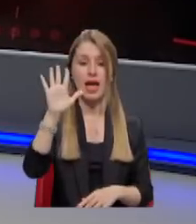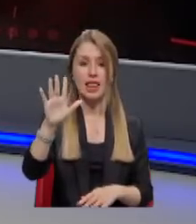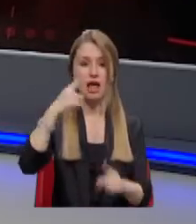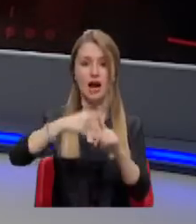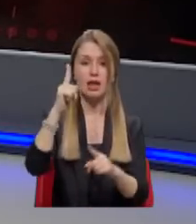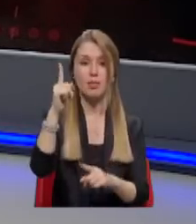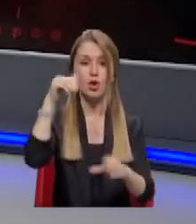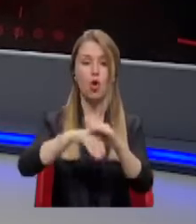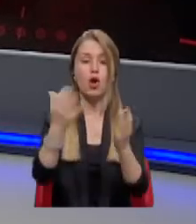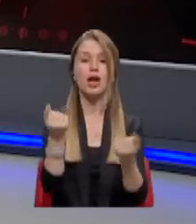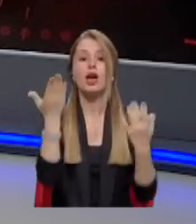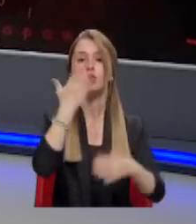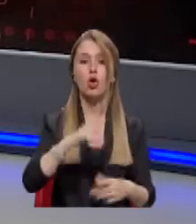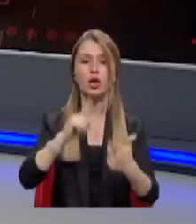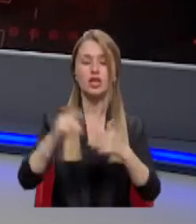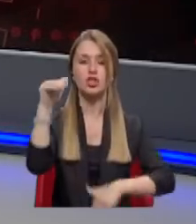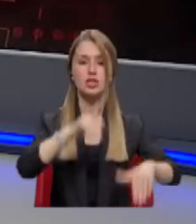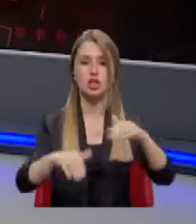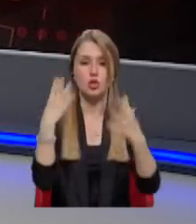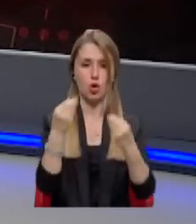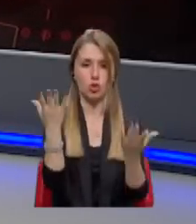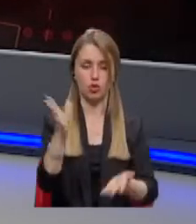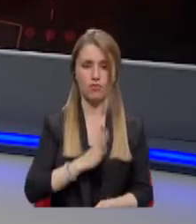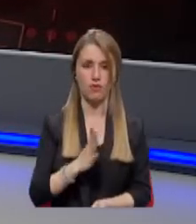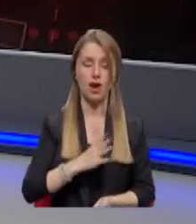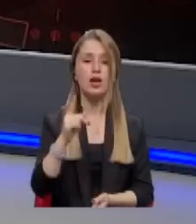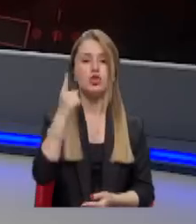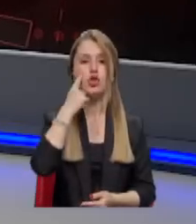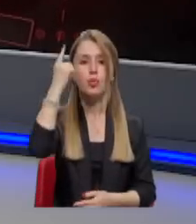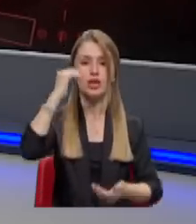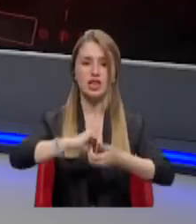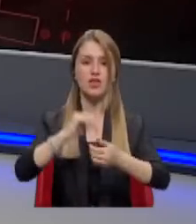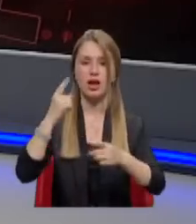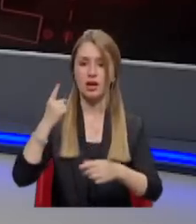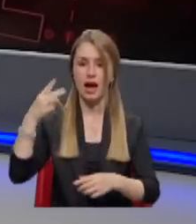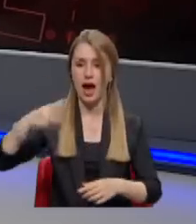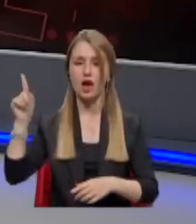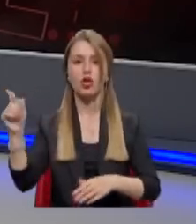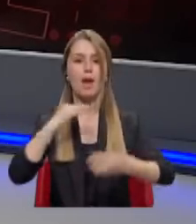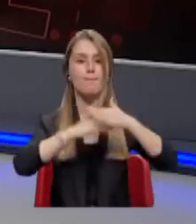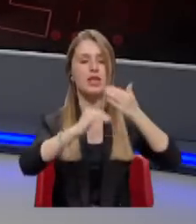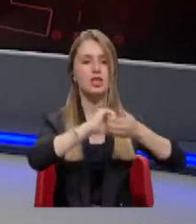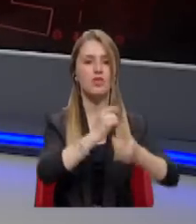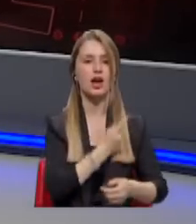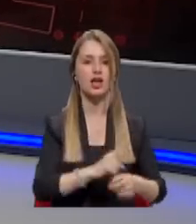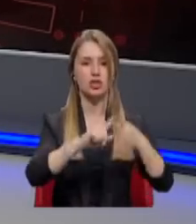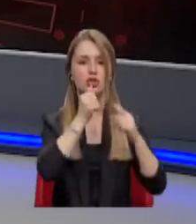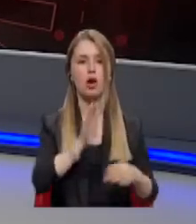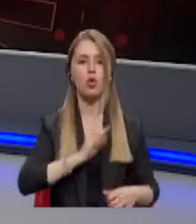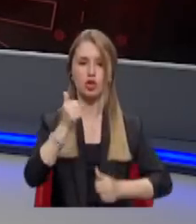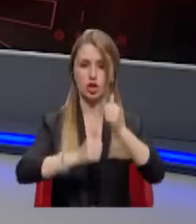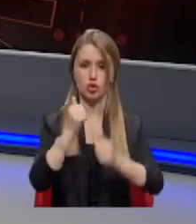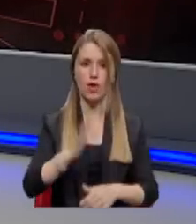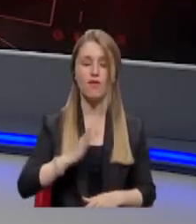50 artı 1 oy alan çıkmadı. İkinci tura kalan seçimde Cumhur İttifakı adayı Erdoğan'la Millet İttifakı adayı Kılıçdaroğlu